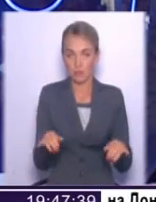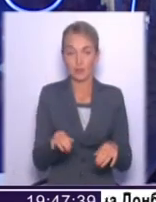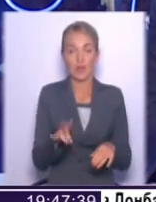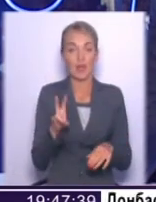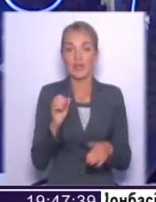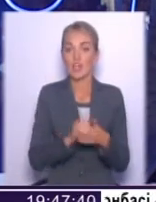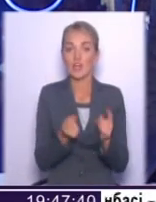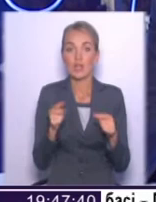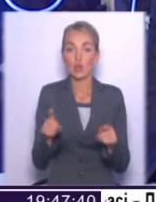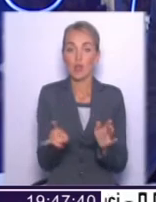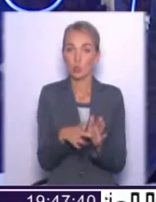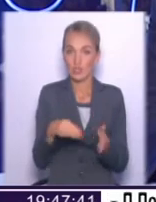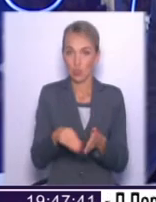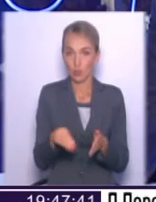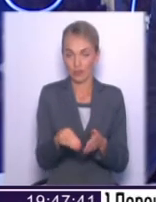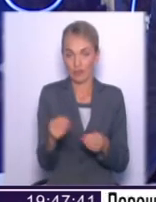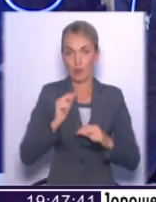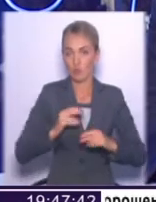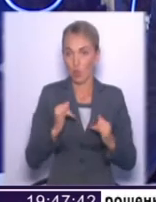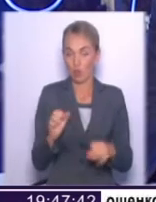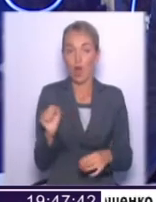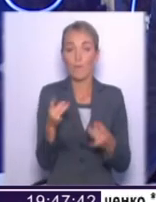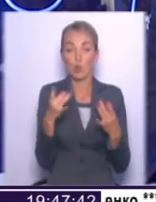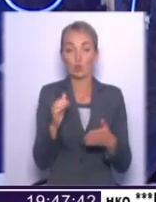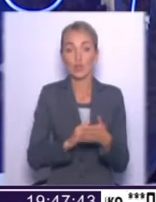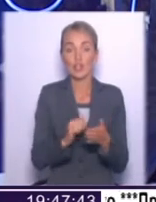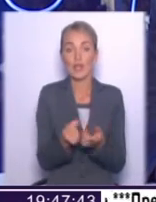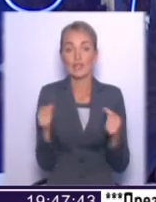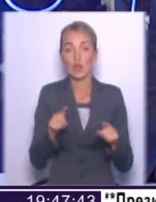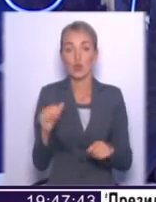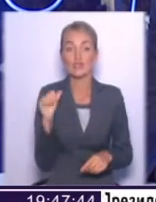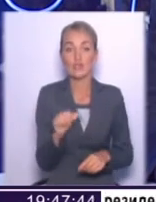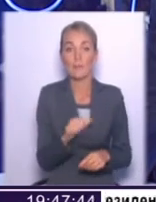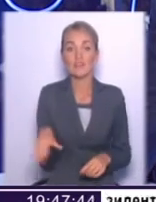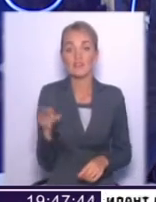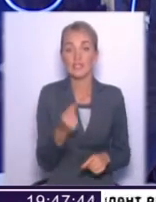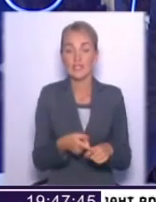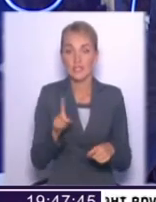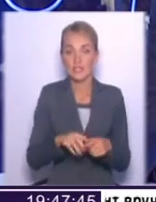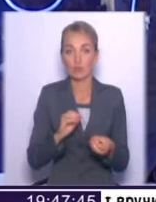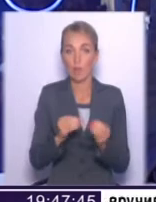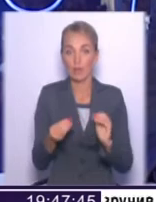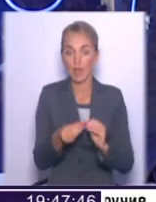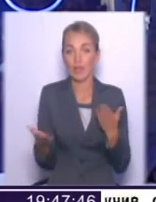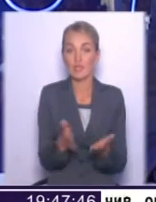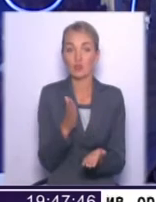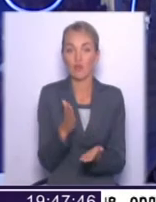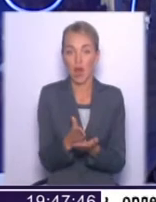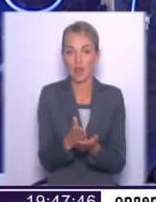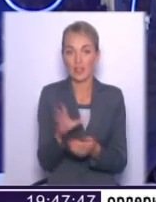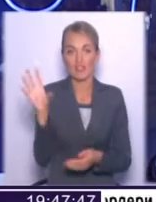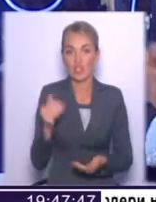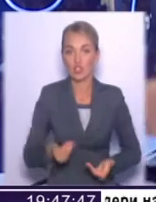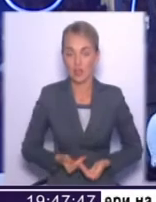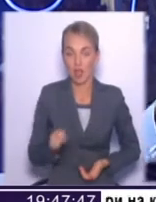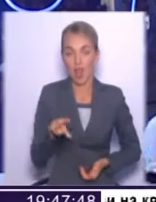що електронні закупівлі якимось чином працюють погано, а просто через те, що саме ось всі ці проблеми, які існували все життя, але